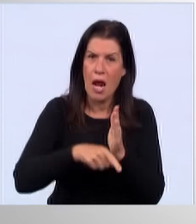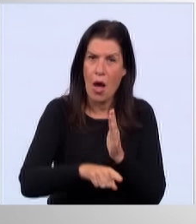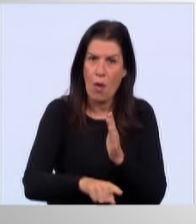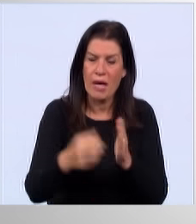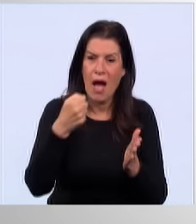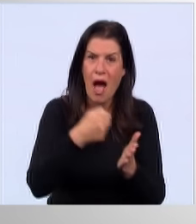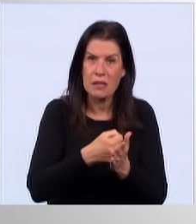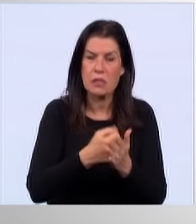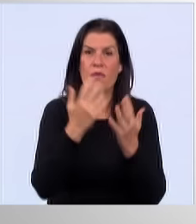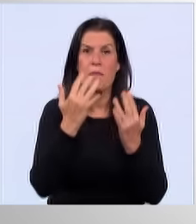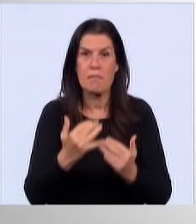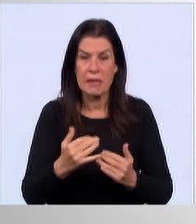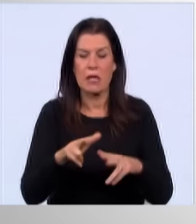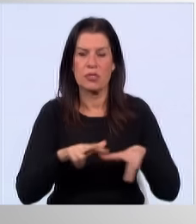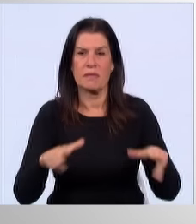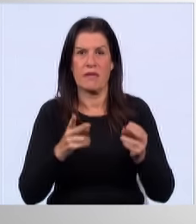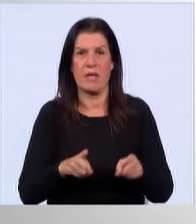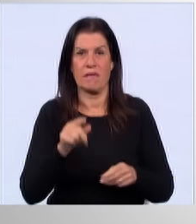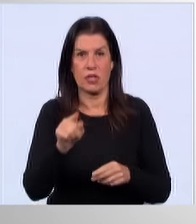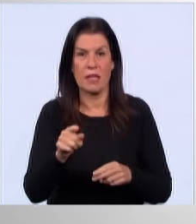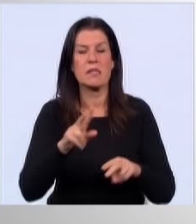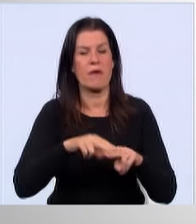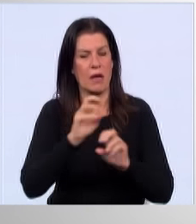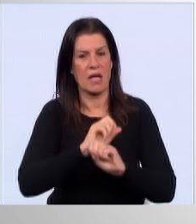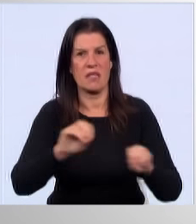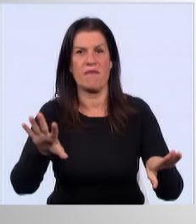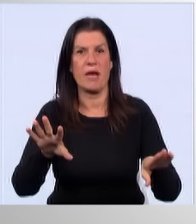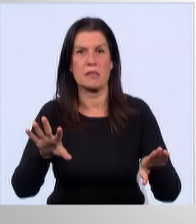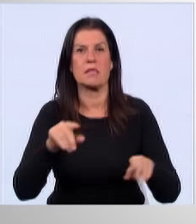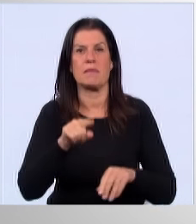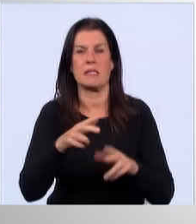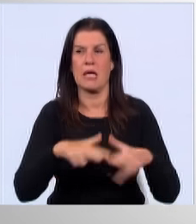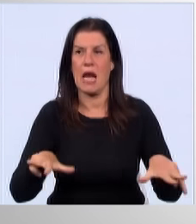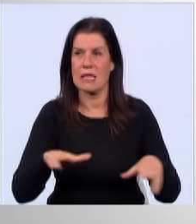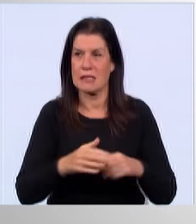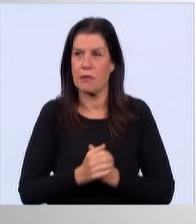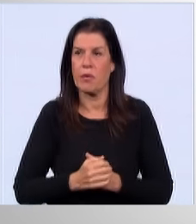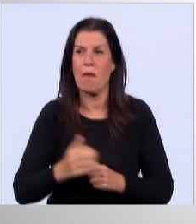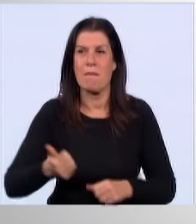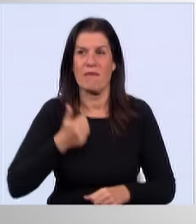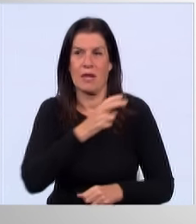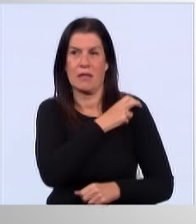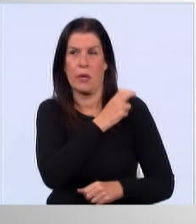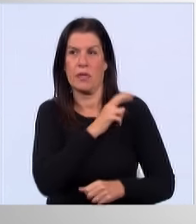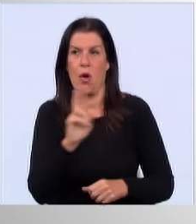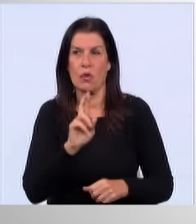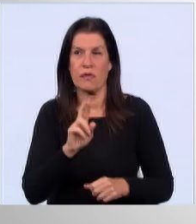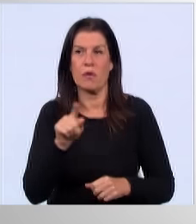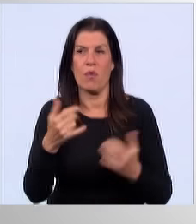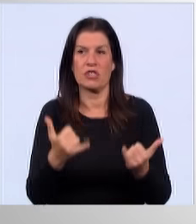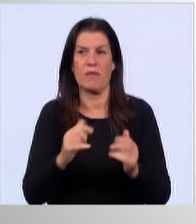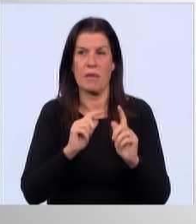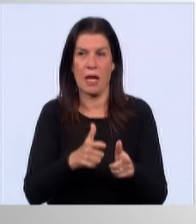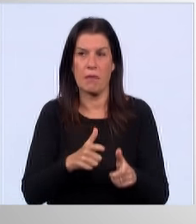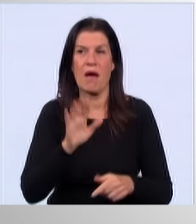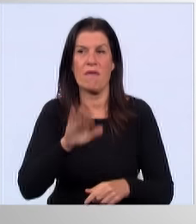את ממצאיו לציבור. מפקד האוגדה תת-אלוף רוזנפלד מצוי בלחימה ומפקד על מאמצי ההגנה וההתקפה באוגדה. מפקד האוגדה רואה